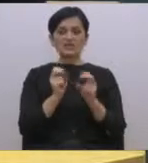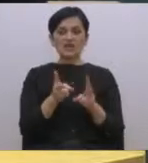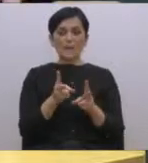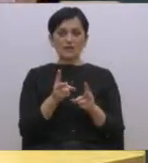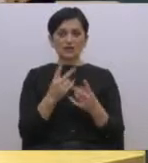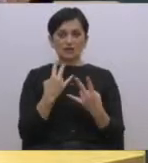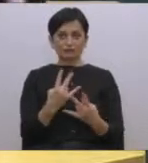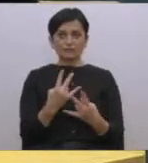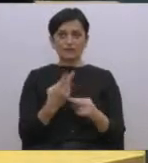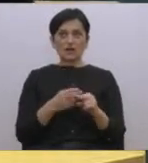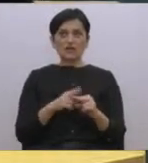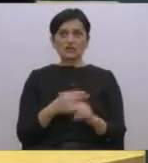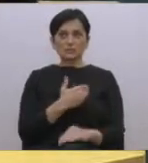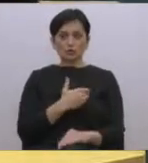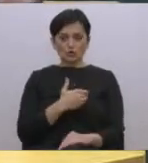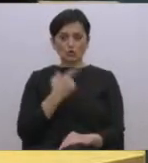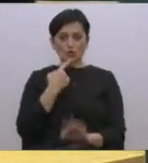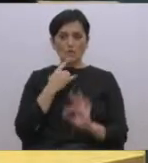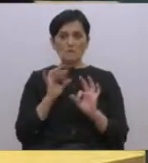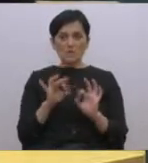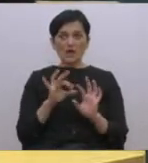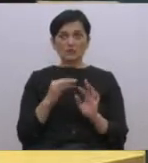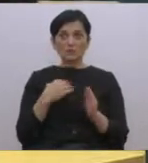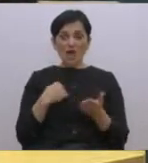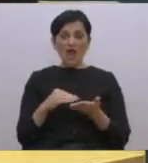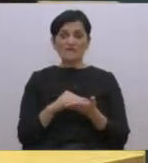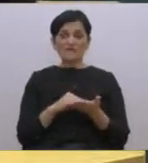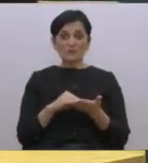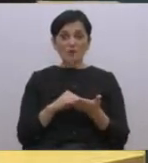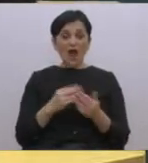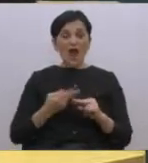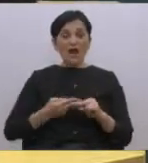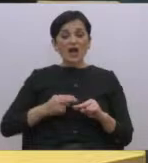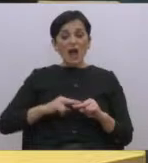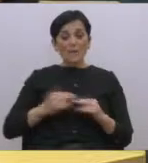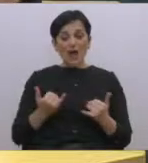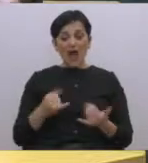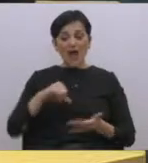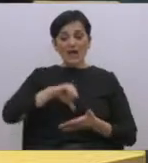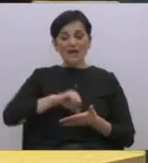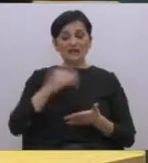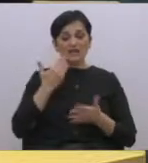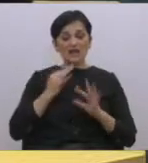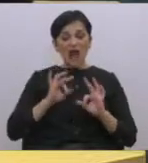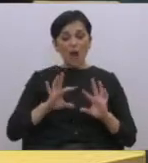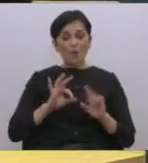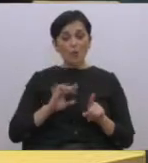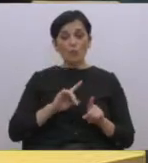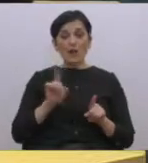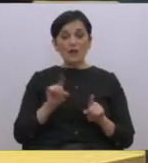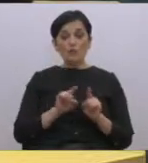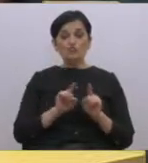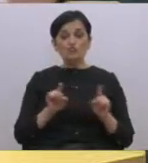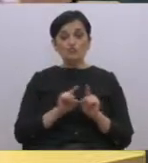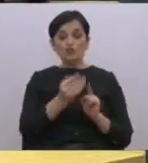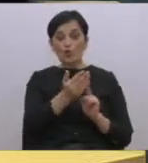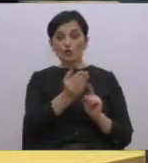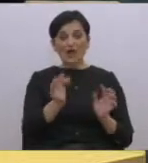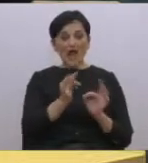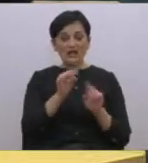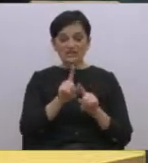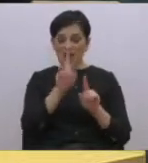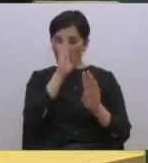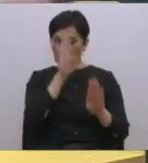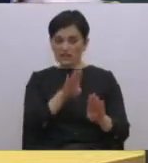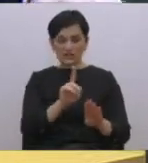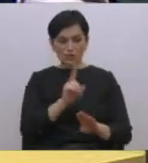შეუქმნას. აი სულ ეს მინდოდა მეთქვა, ისევე მეორებ შეიძლება არ ღირდა ამის ეხლა გამოსვლა და ლაპარაკი, მაგრამ ამ პროპაგანდას ასე არასდროს აღარ დავტოვებთ